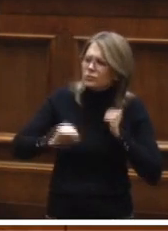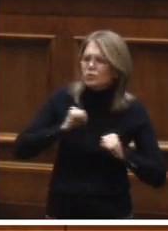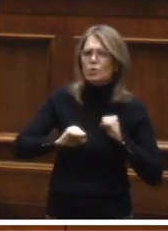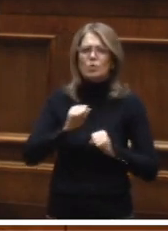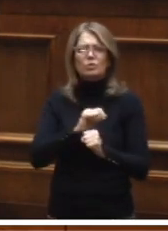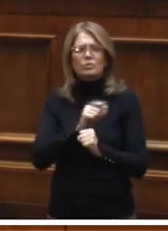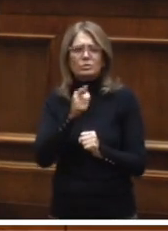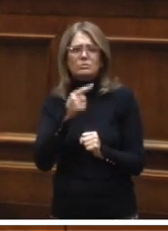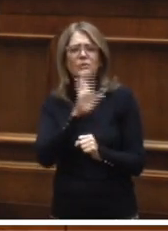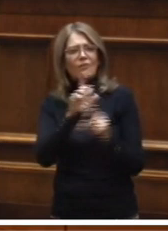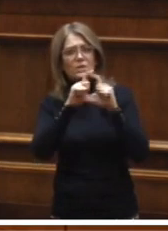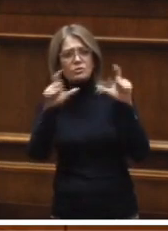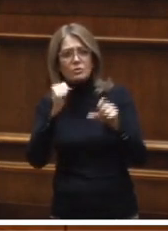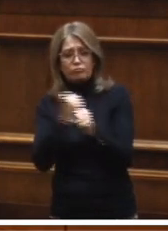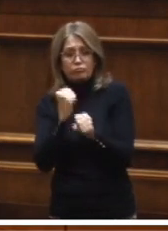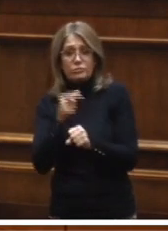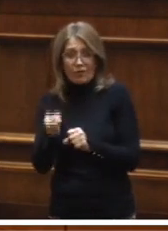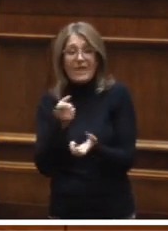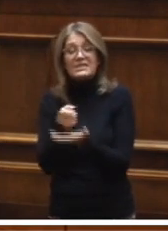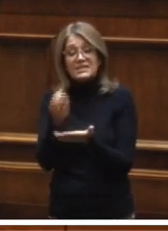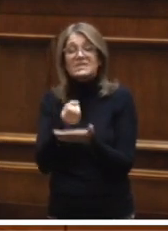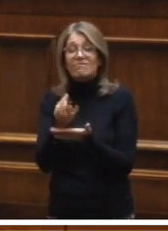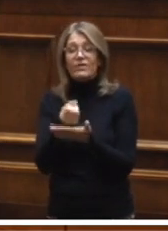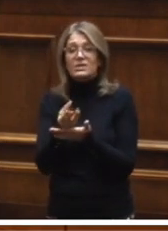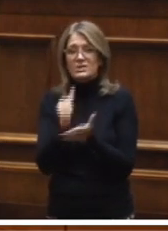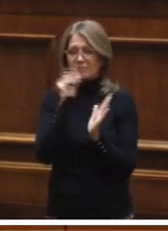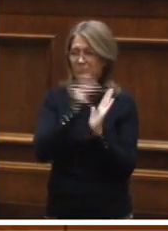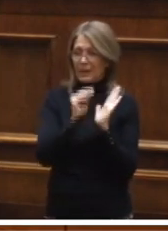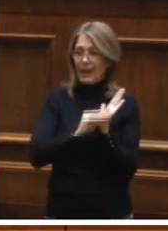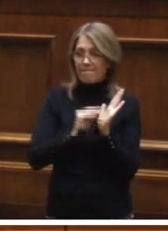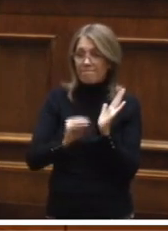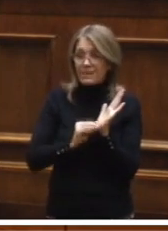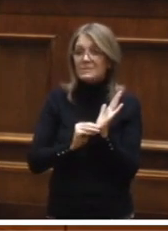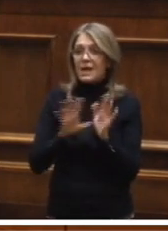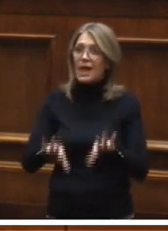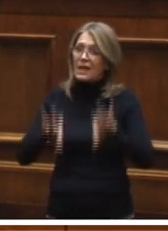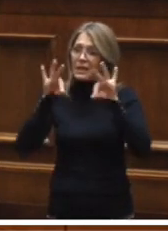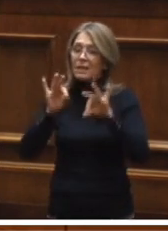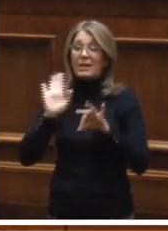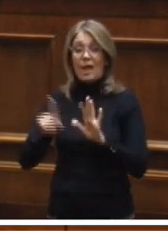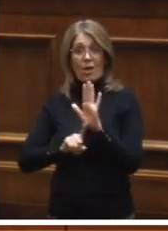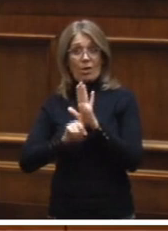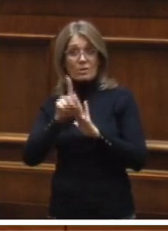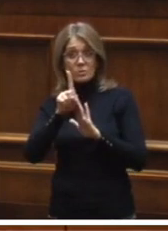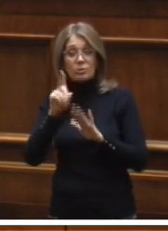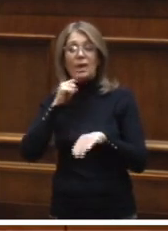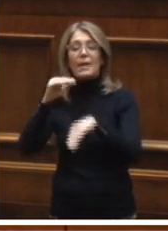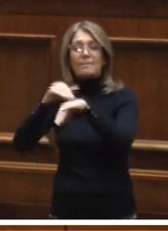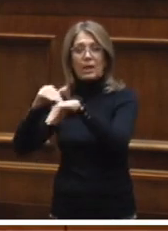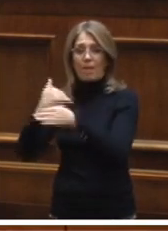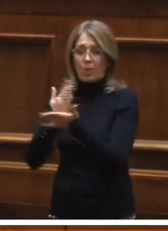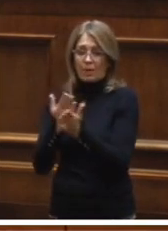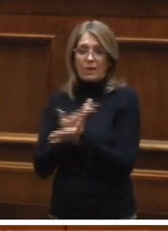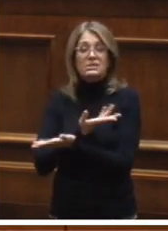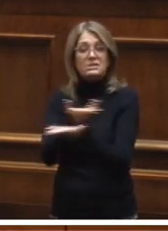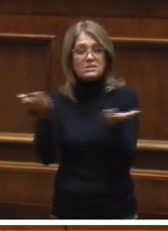institucija uložila u izradu ovog izveštaja i naročito zbog toga što je odabrala da njegove rezultate i preporuke najpre podeli sa nama